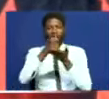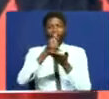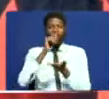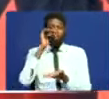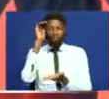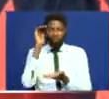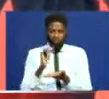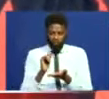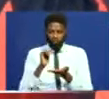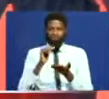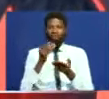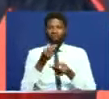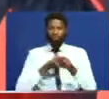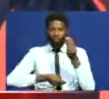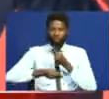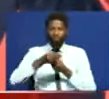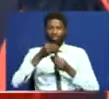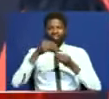mwaka wa